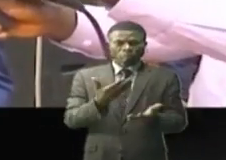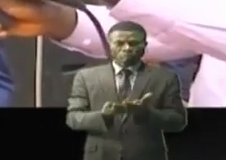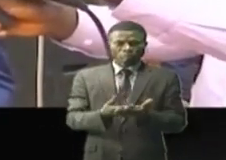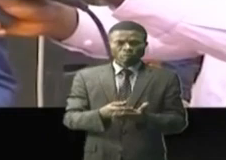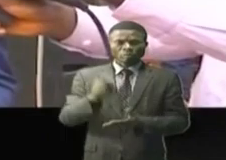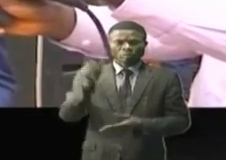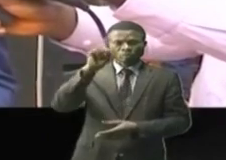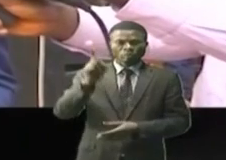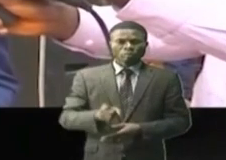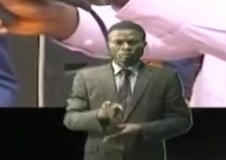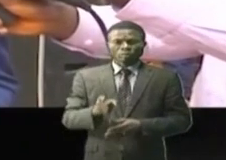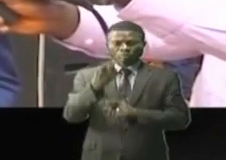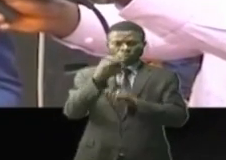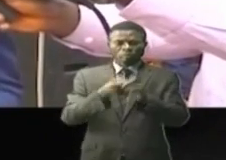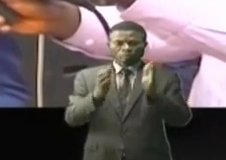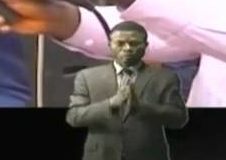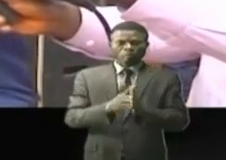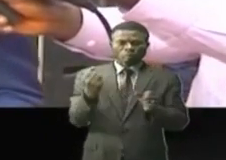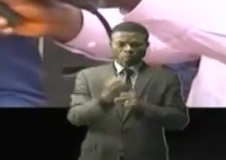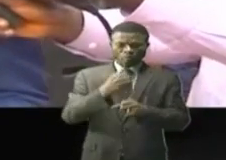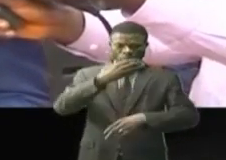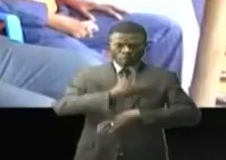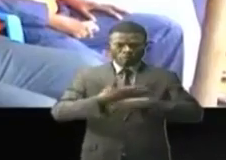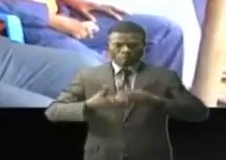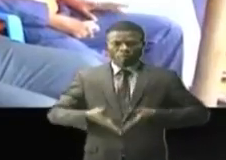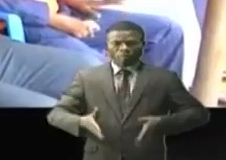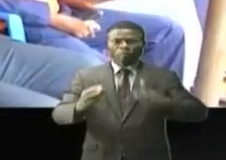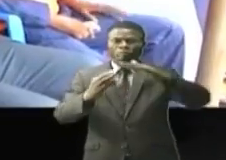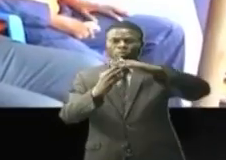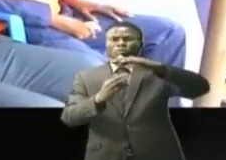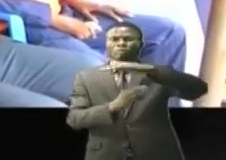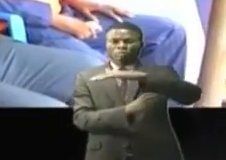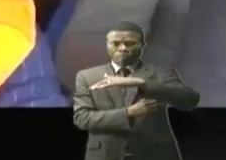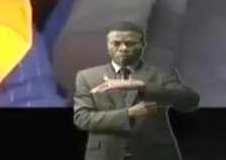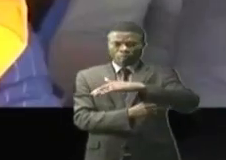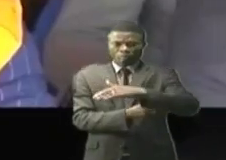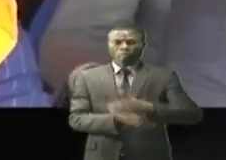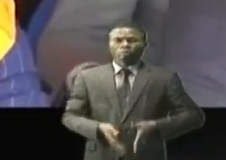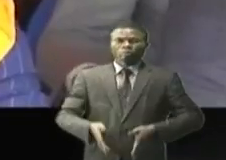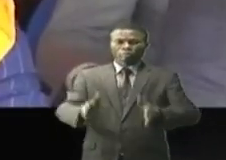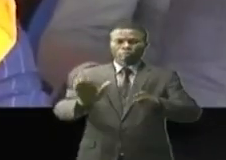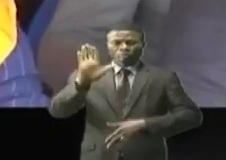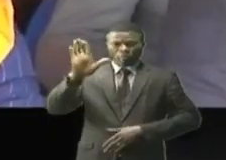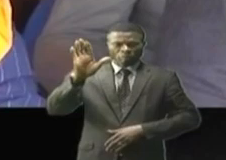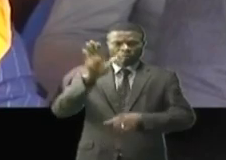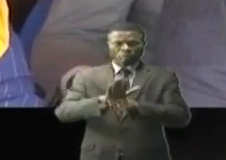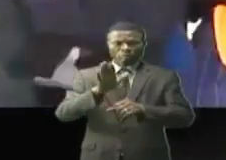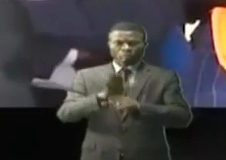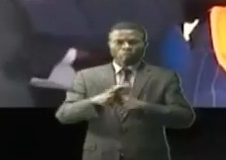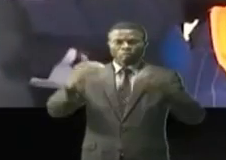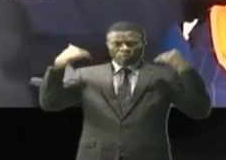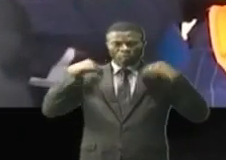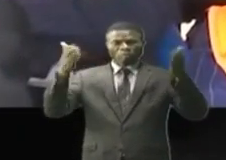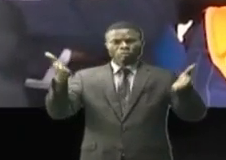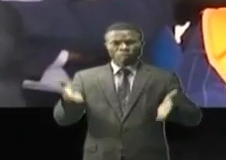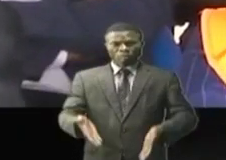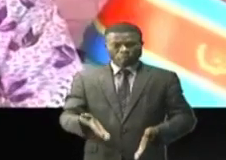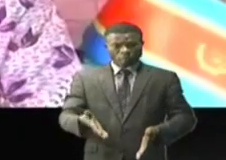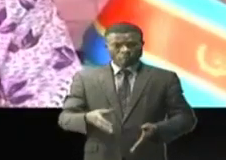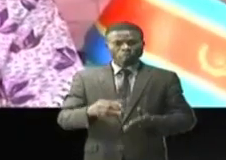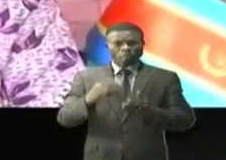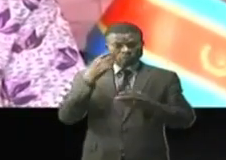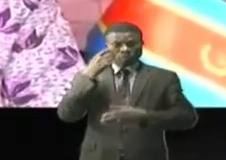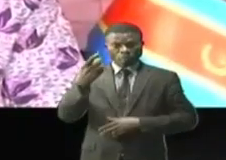octobre le travaux de réhabilitation des routes et ponts du corridor centre et sud. devant plusieurs personnalités, parmi lesquelles